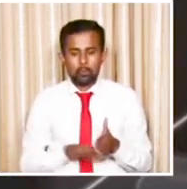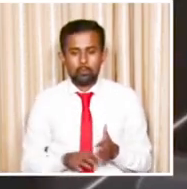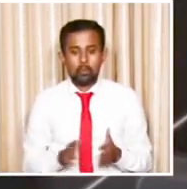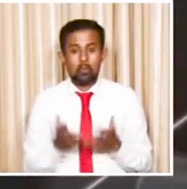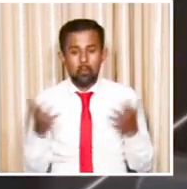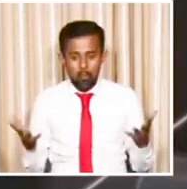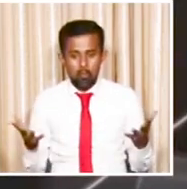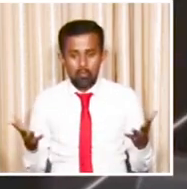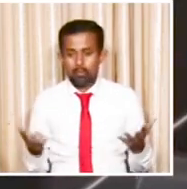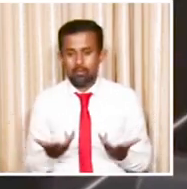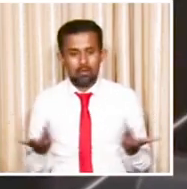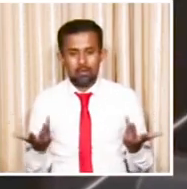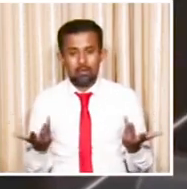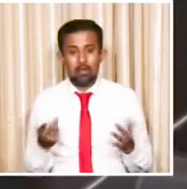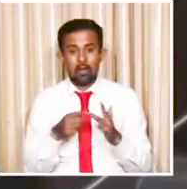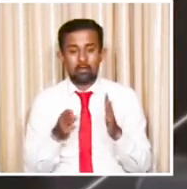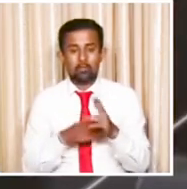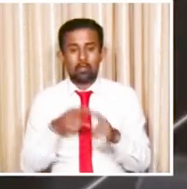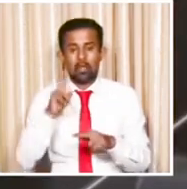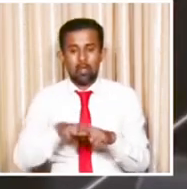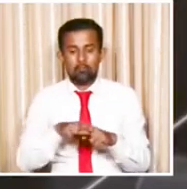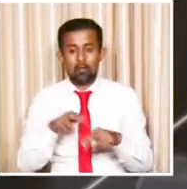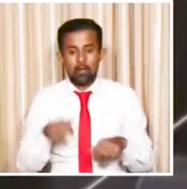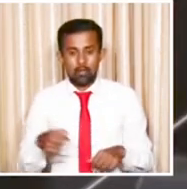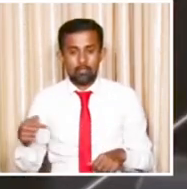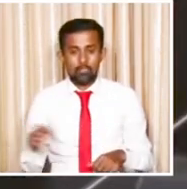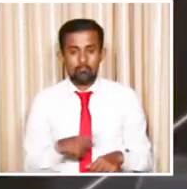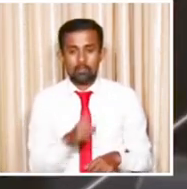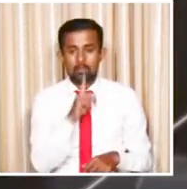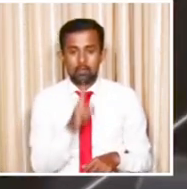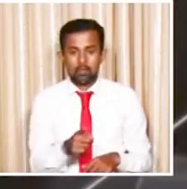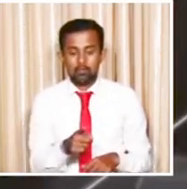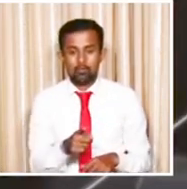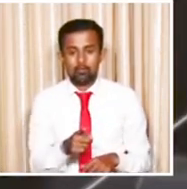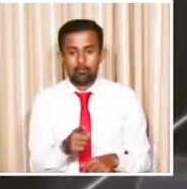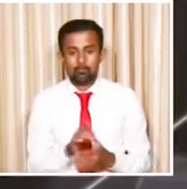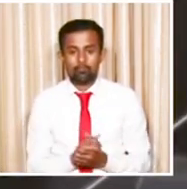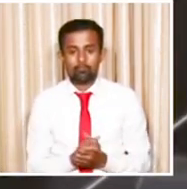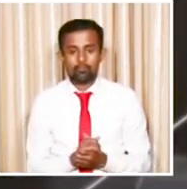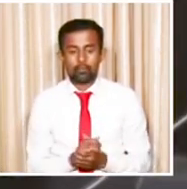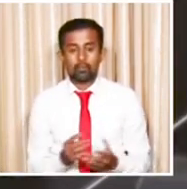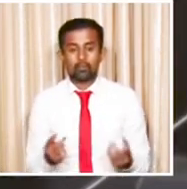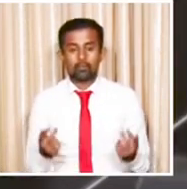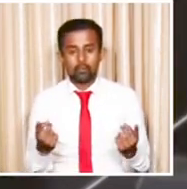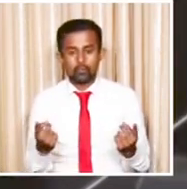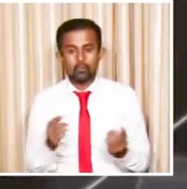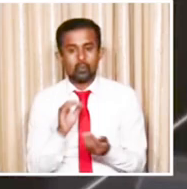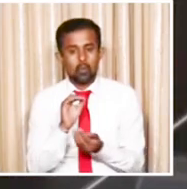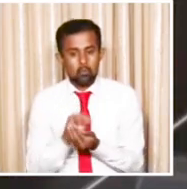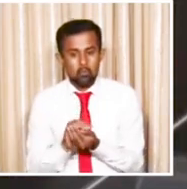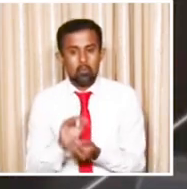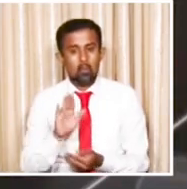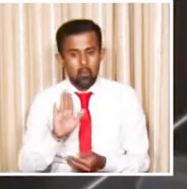නෑ. ජාත්‍යන්තර මූල්‍ය අරමුදල අද වෙනකොට කියලා තියෙන්නේ මේ අවශ්‍යතාවය රැකිය යුතු